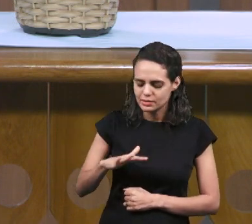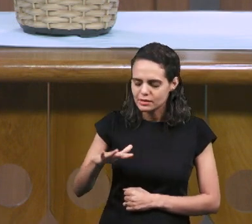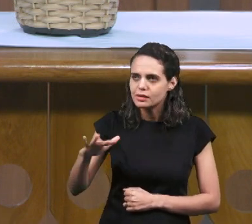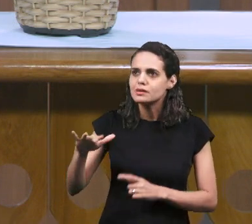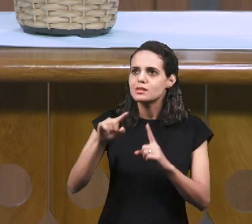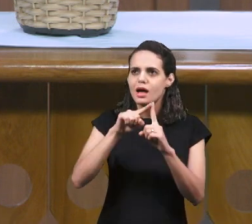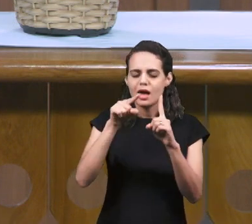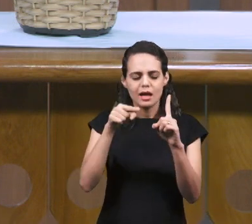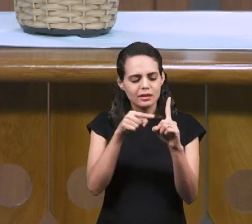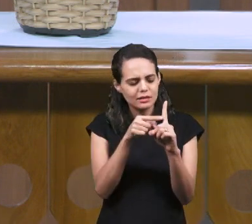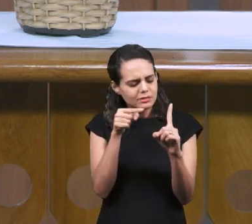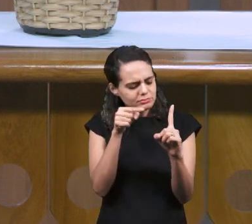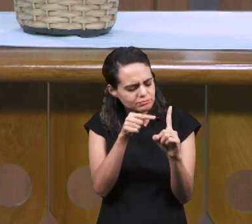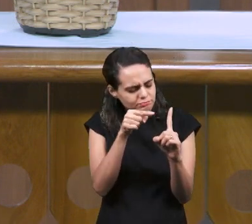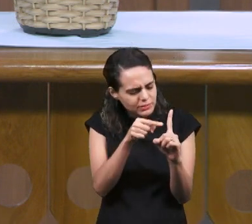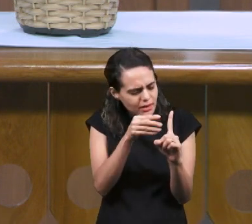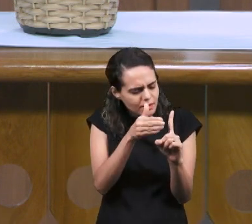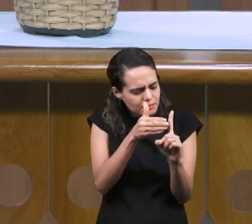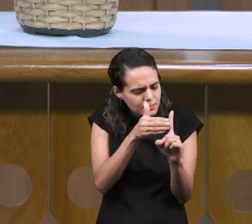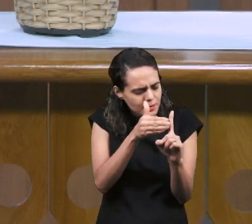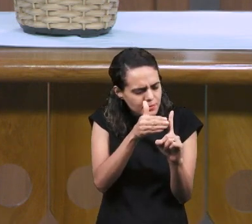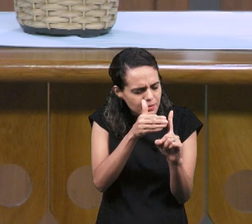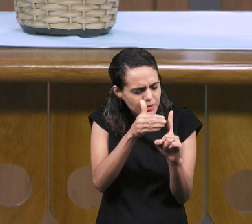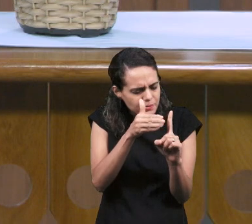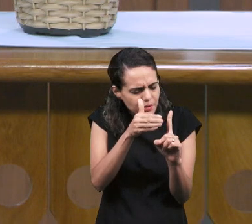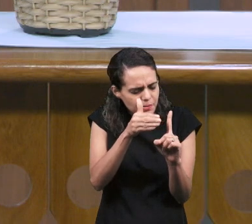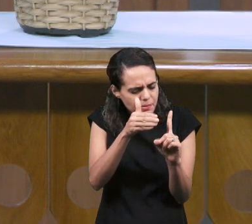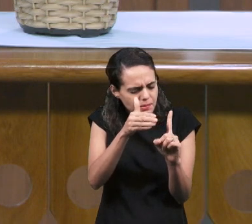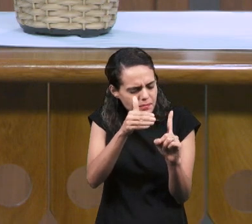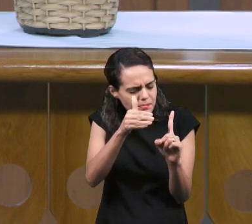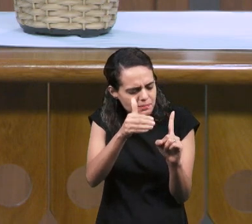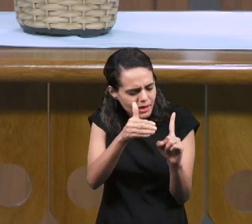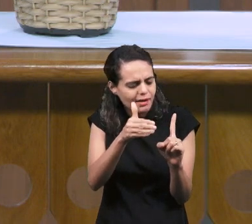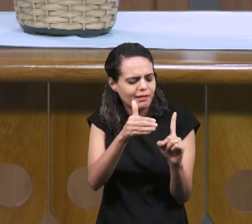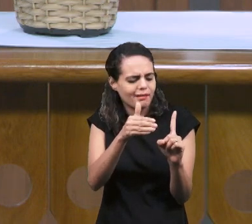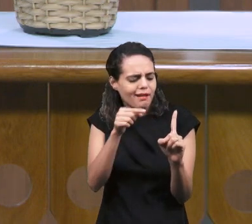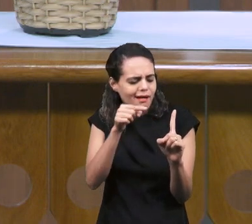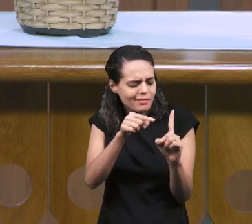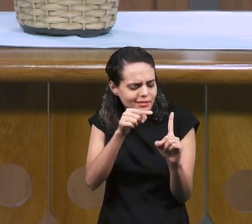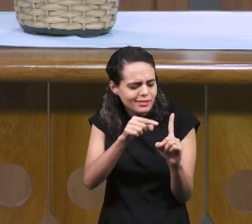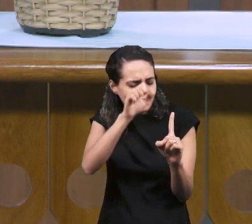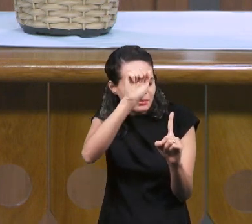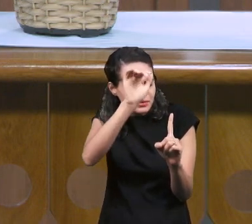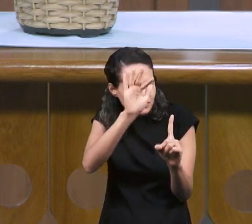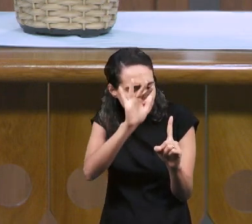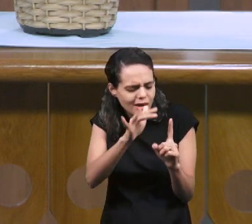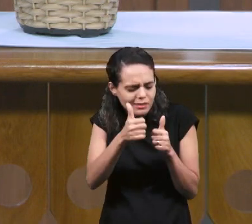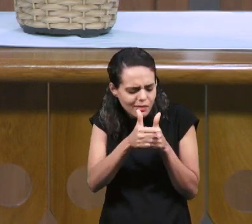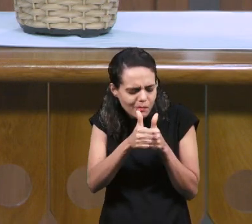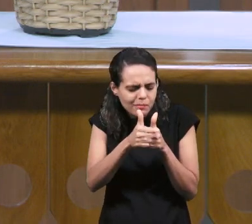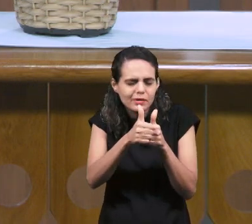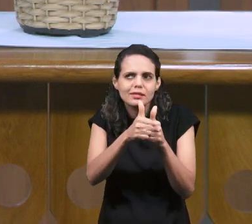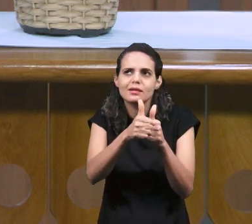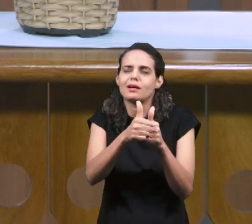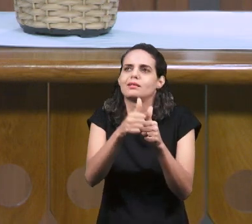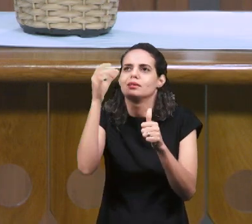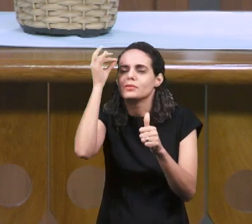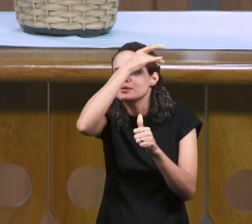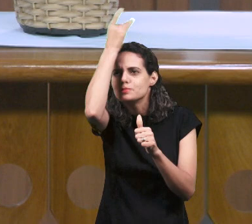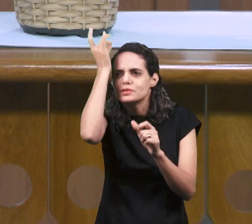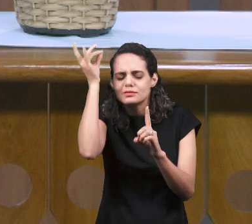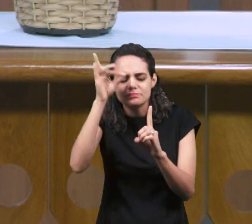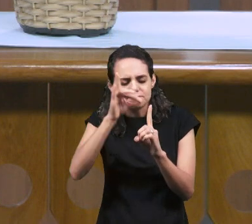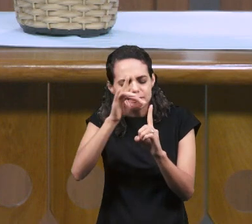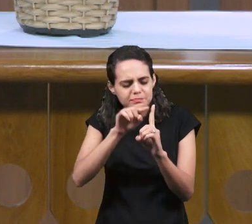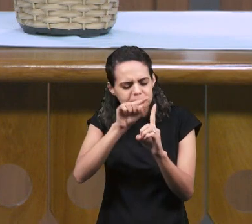sont engendrés dans leur ventre soient accompagnés depuis maintenant par toi,